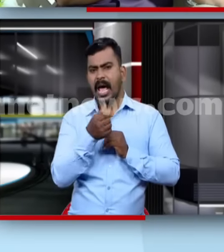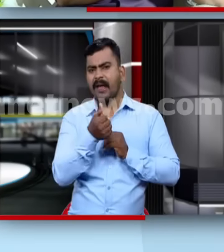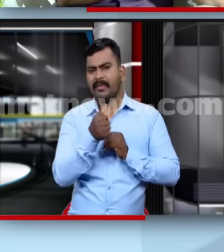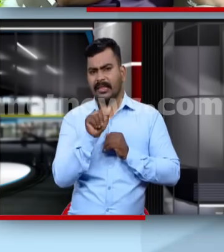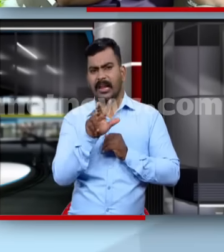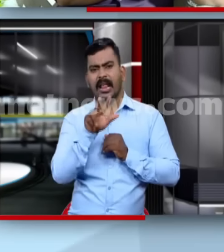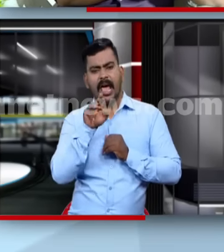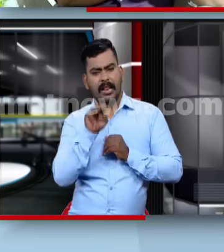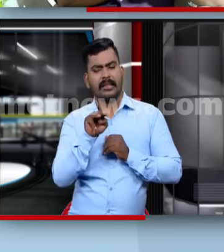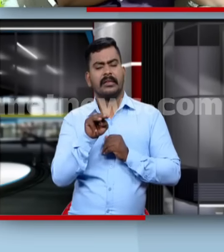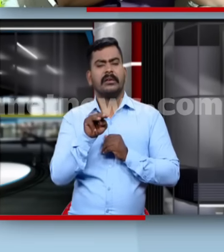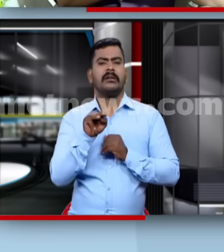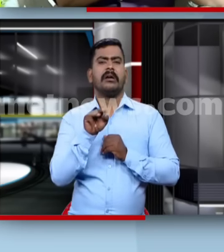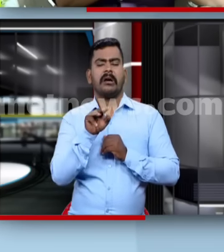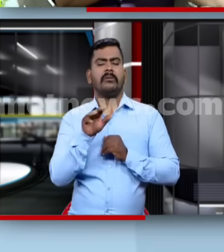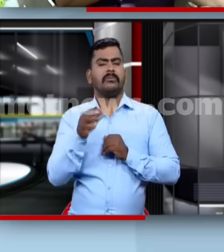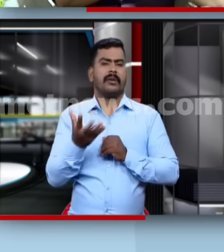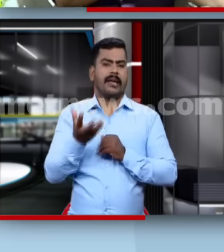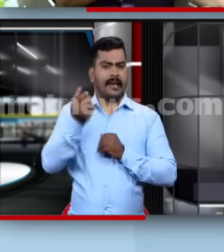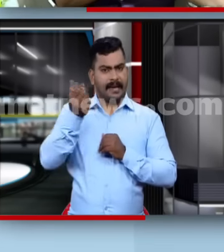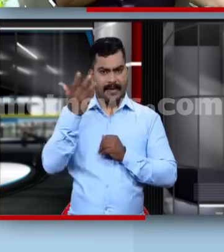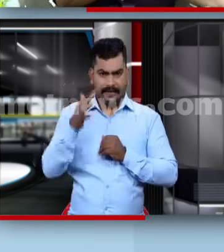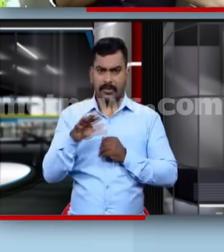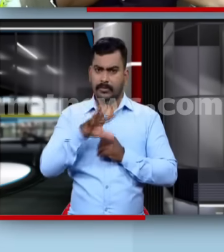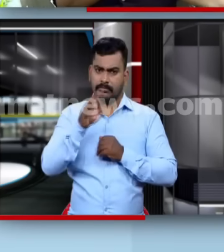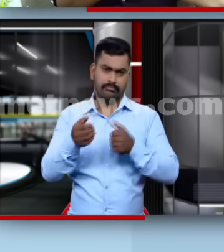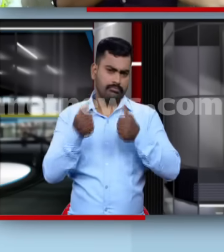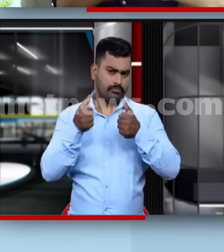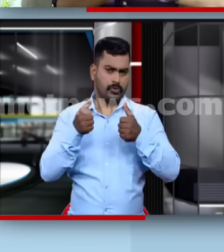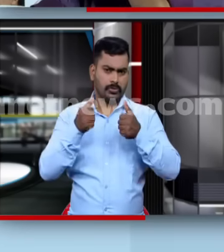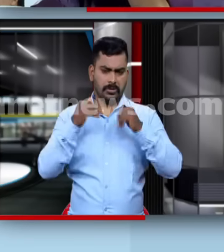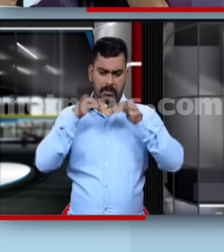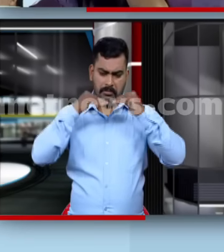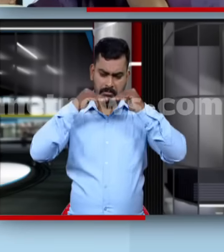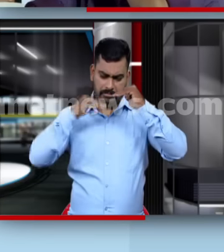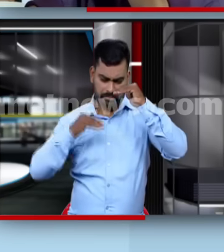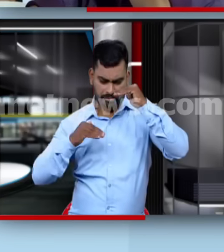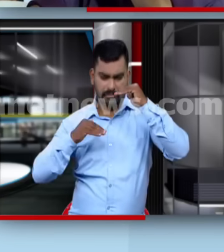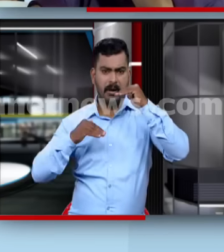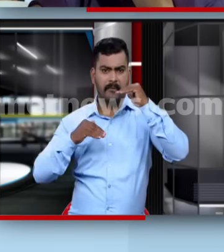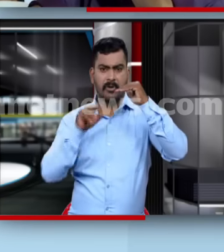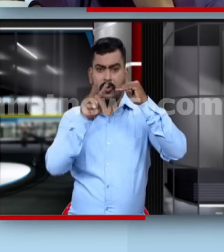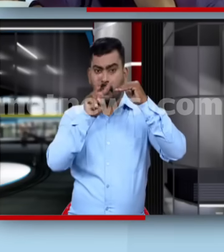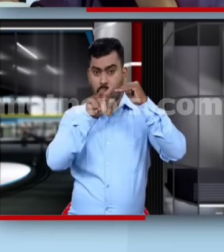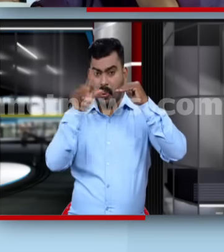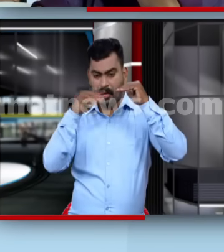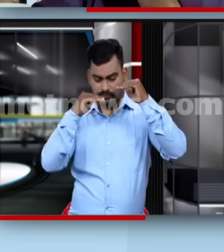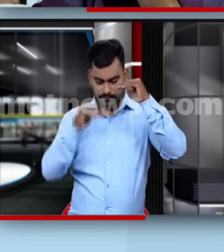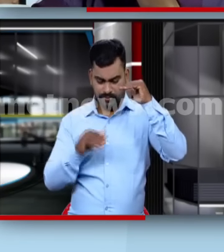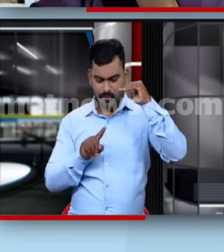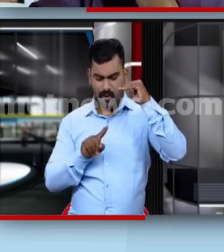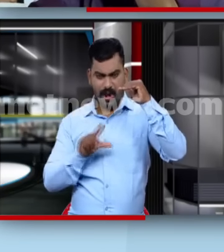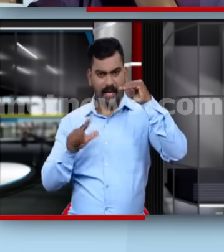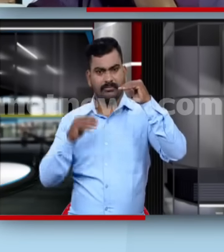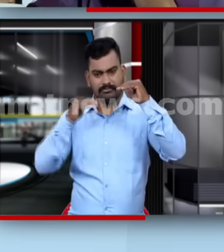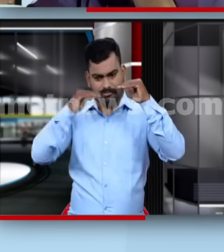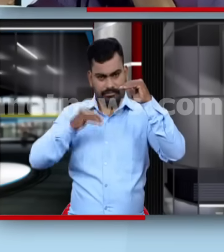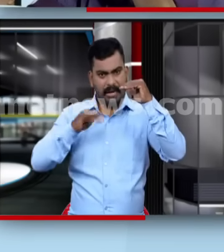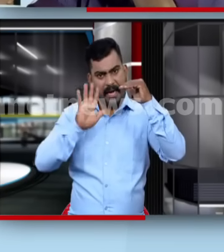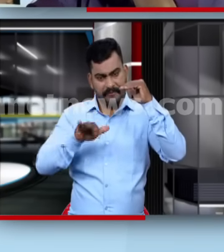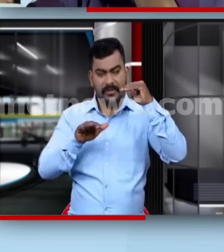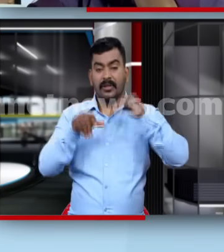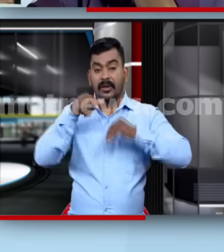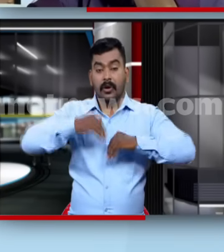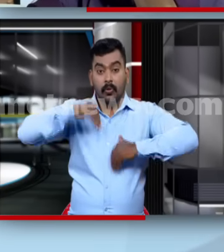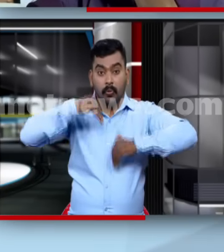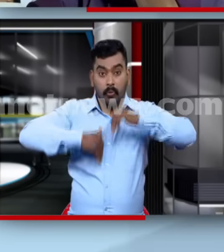168,588 വോട്ടുകളാണ് നേടിയിരിക്കുന്നത്. ഏതായാലും നല്ല വ്യത്യാസം ആദ്യ 2 സ്ഥാനങ്ങൾ തമ്മിൽ ഇപ്പോൾ ഉണ്ടായിരിക്കുകയാണ്. ഈ ഒരു സാഹചര്യം മാത്രമല്ല, ഈ തെരഞ്ഞെടുപ്പ് ഇപ്പോൾ